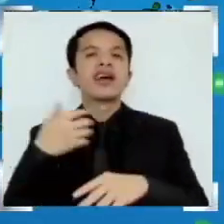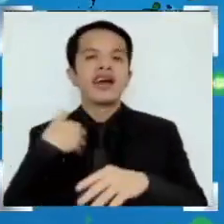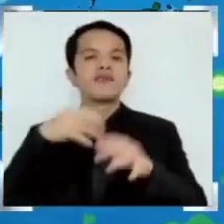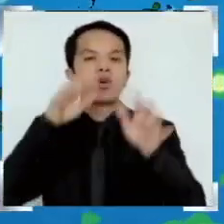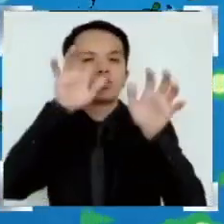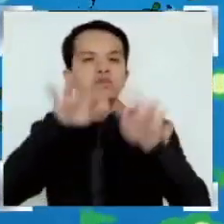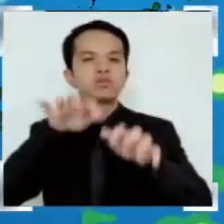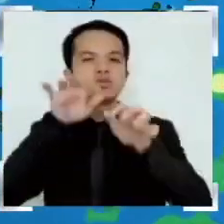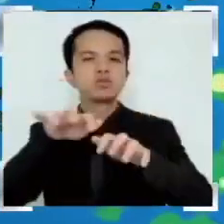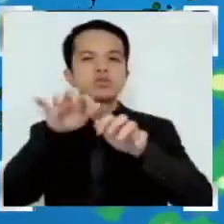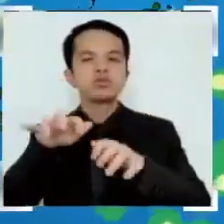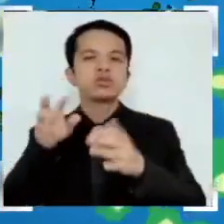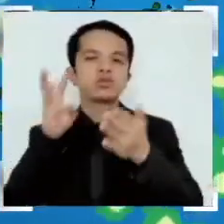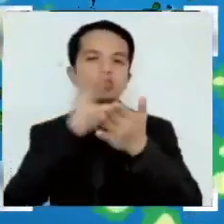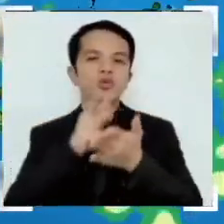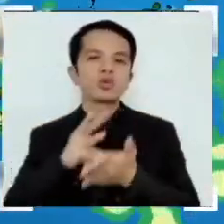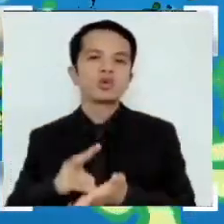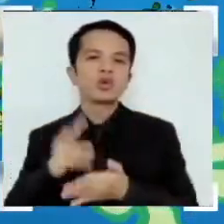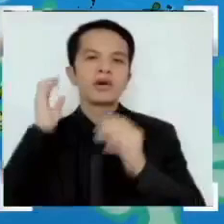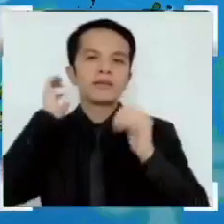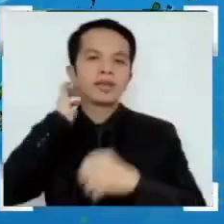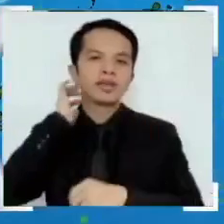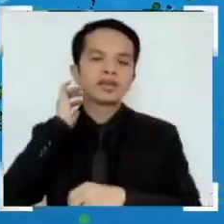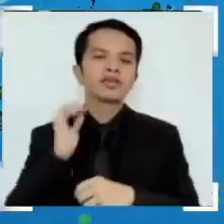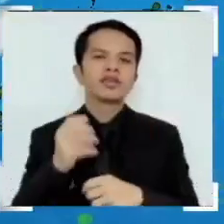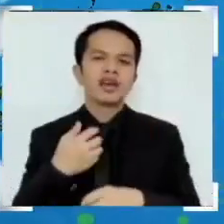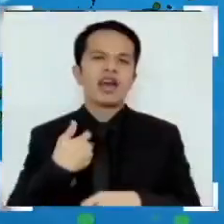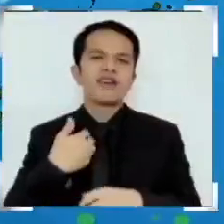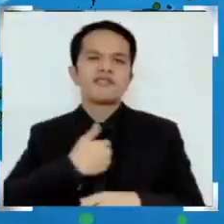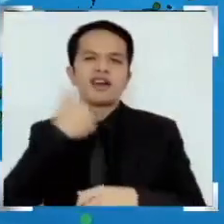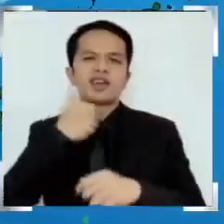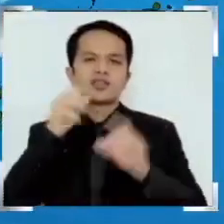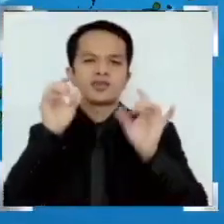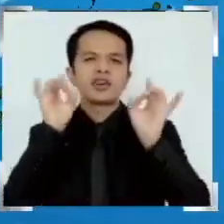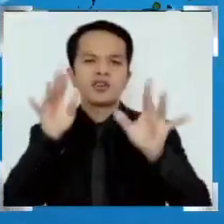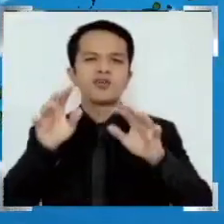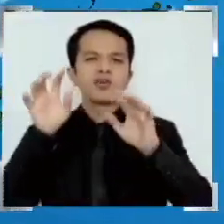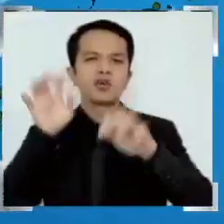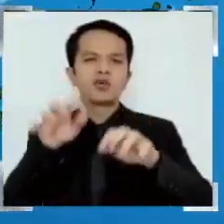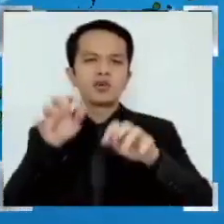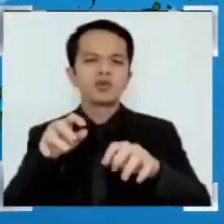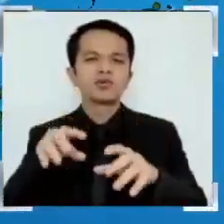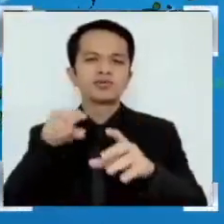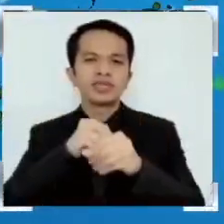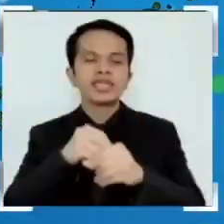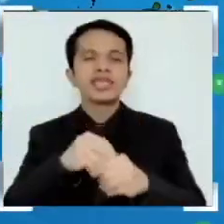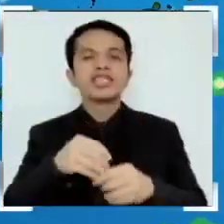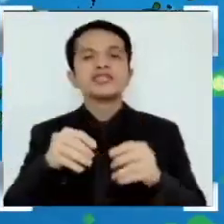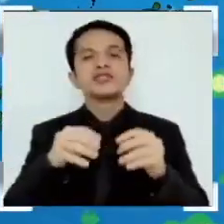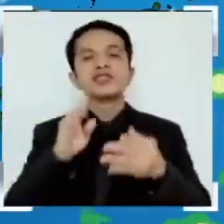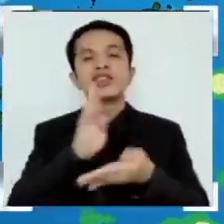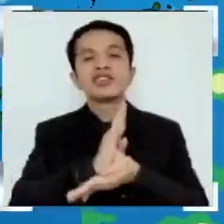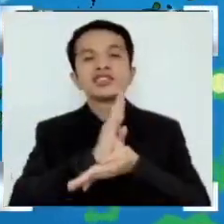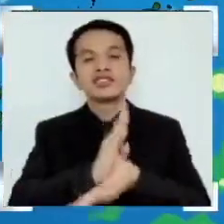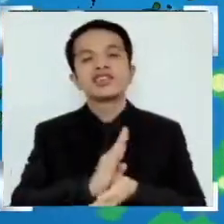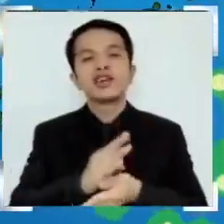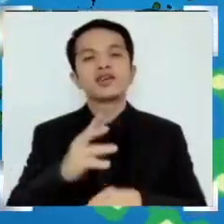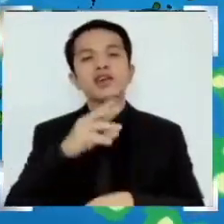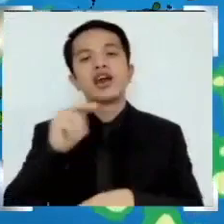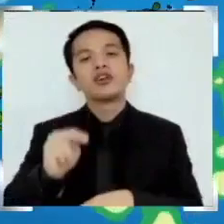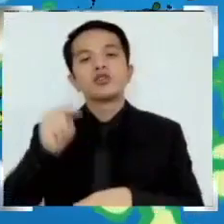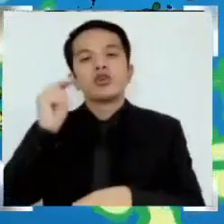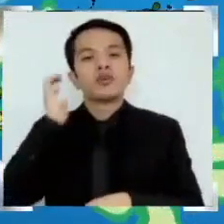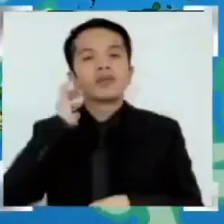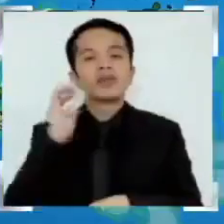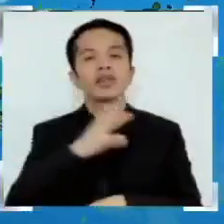sa bahagi ng Mindanao. May mga matitinding ulan na inaasahan dito sa Zamboanga Peninsula, Northern Mindanao at pati na rin dito